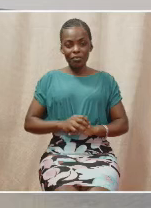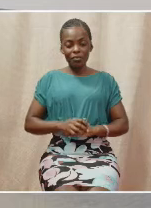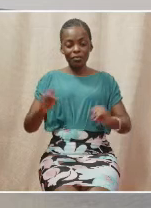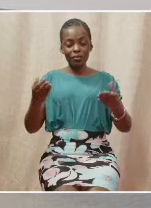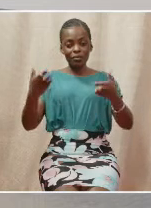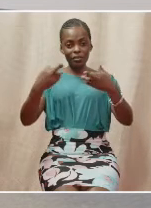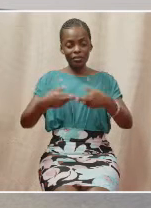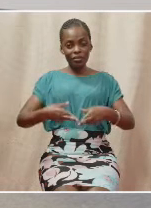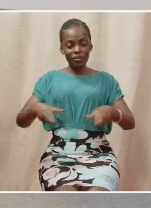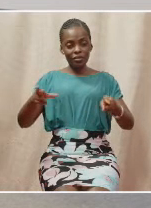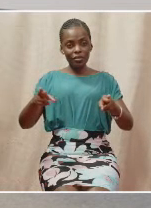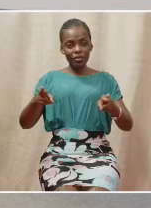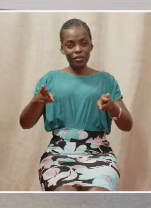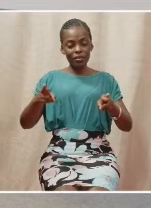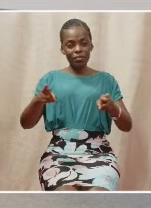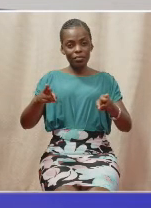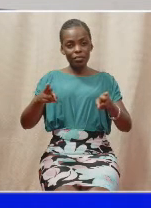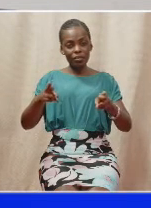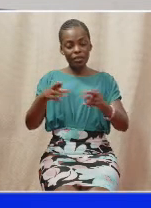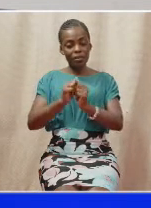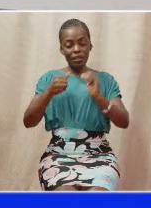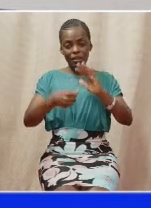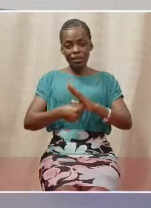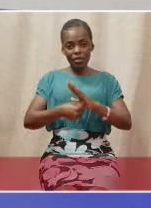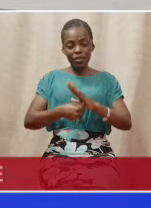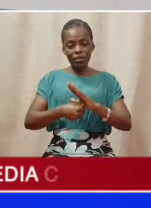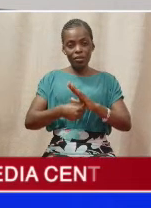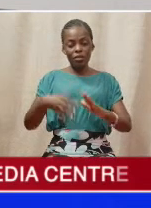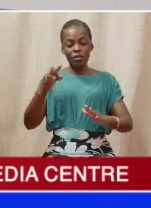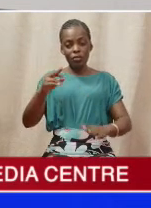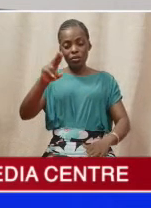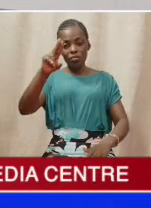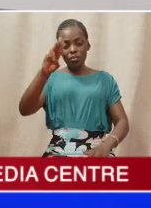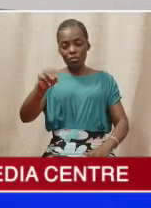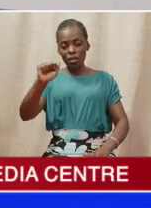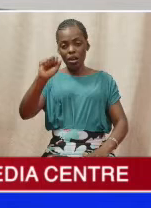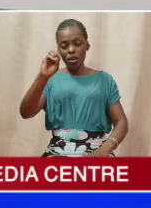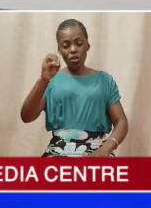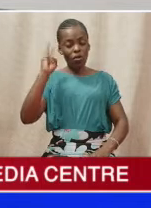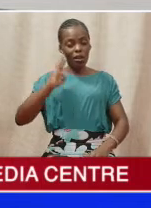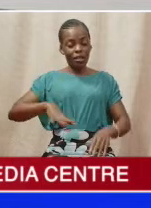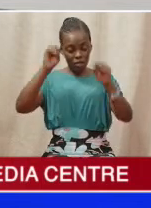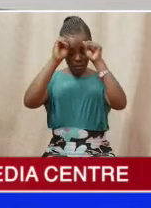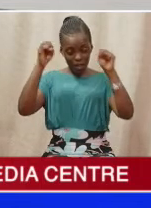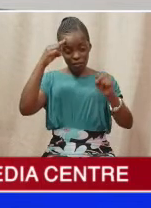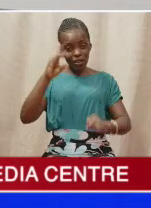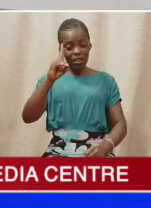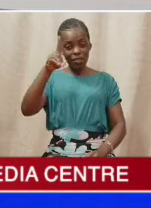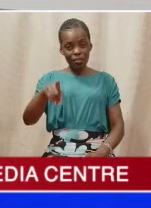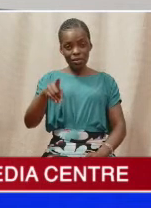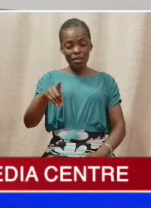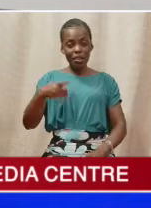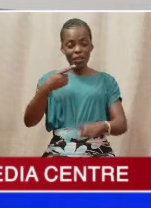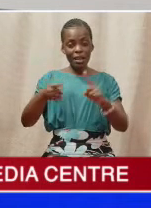Omunyo kusatu onako olwaleero tugenda kugutandika n'ensonga za Norbert Mao n'abadde ssenkagale w'ekibiina ekya Democratic